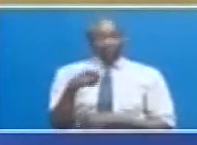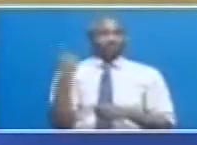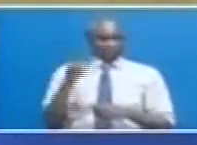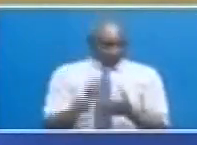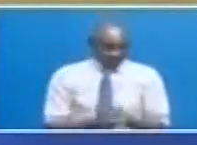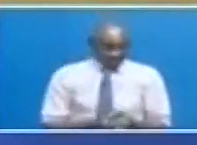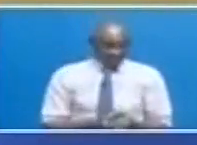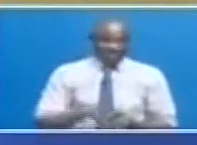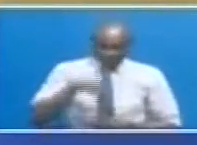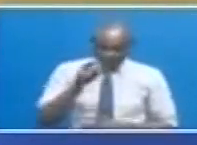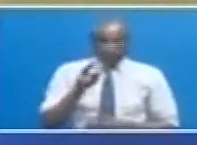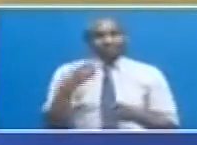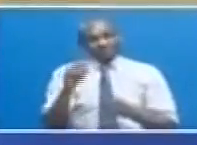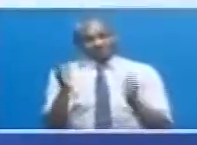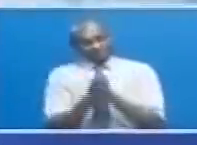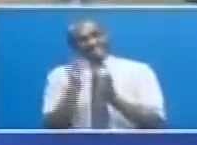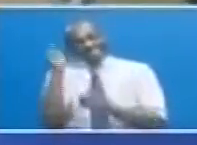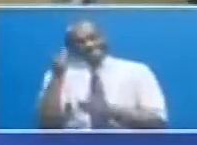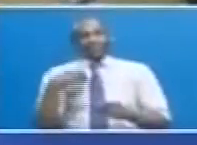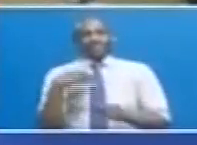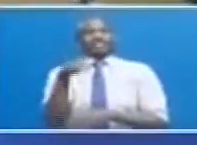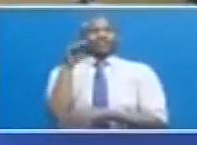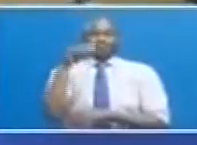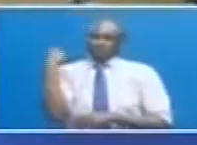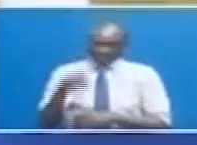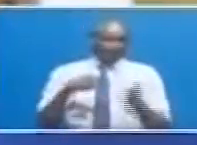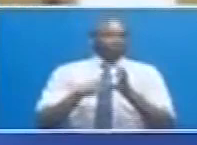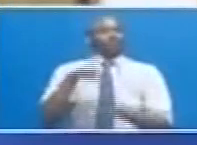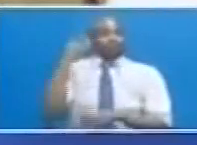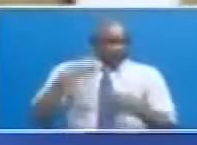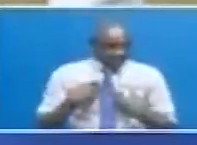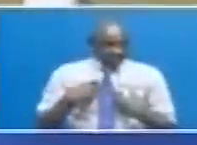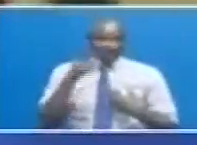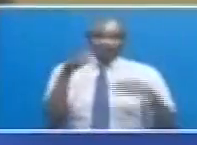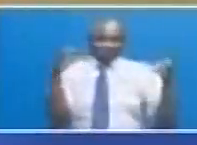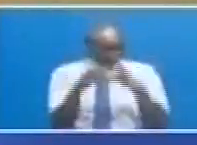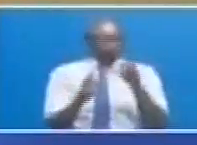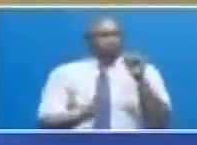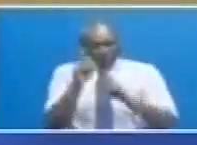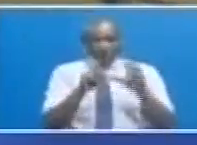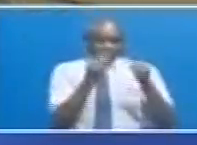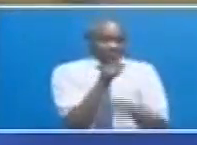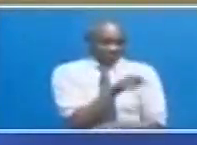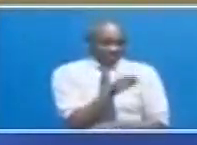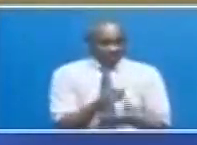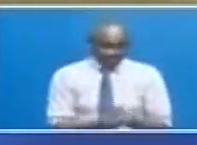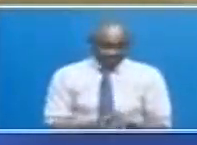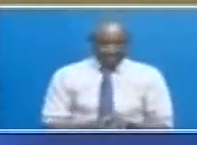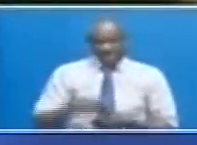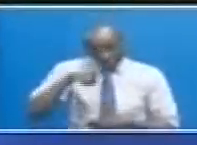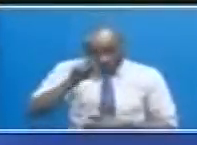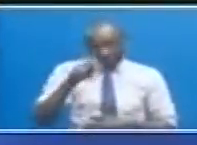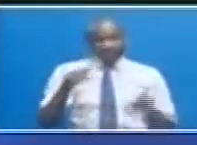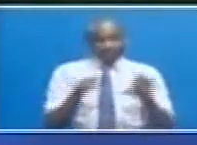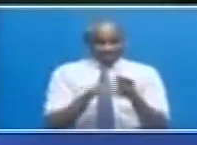Namibia walipiku Kenya na Zimbabwe na kufuzu kombe hilo kwa wingi wa alama kwenye kundi ambalo lilikuwa na upinzani mkali. The Wild Witches walishiriki